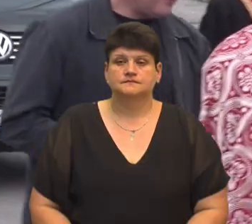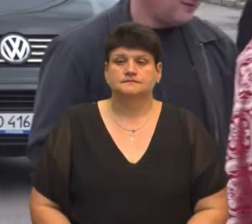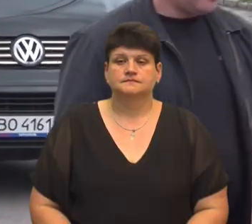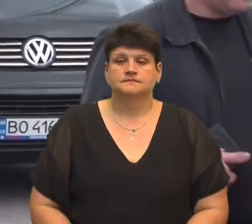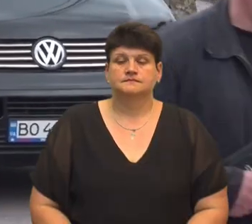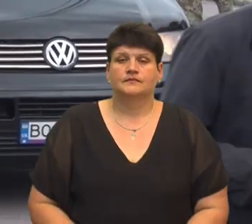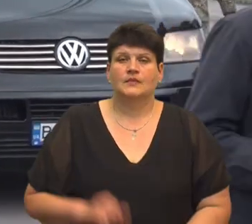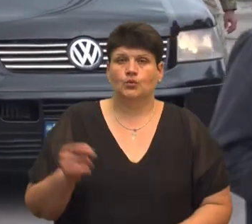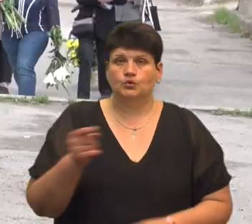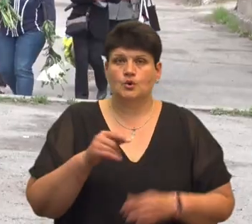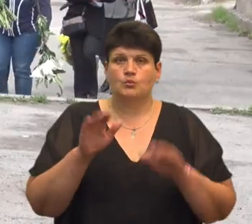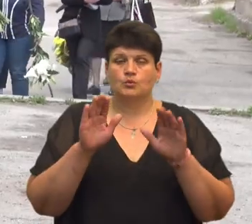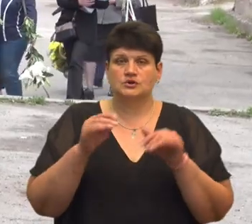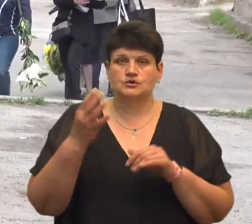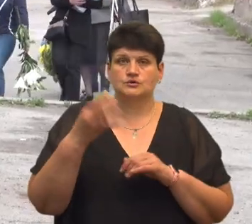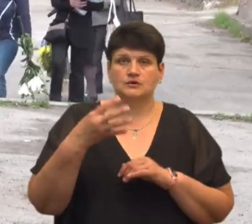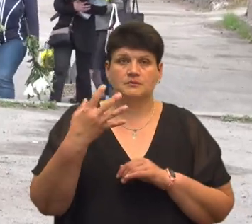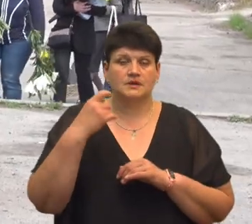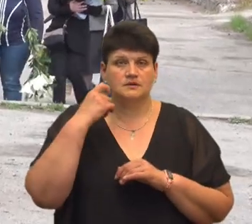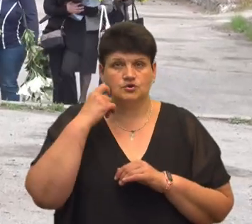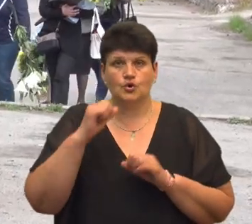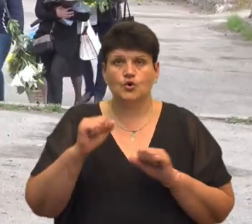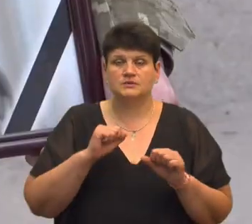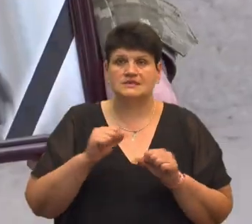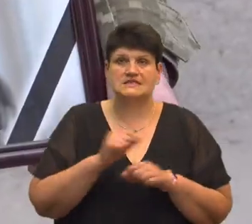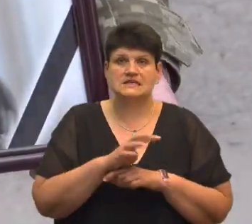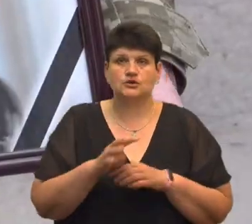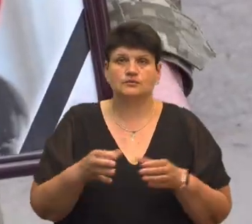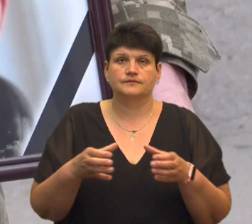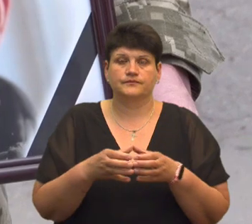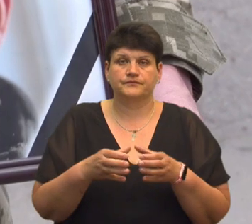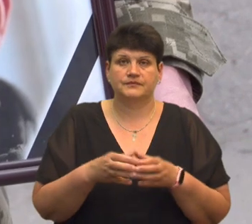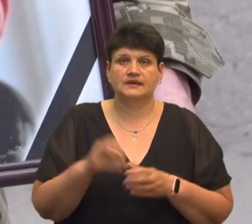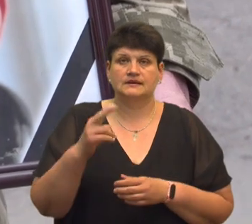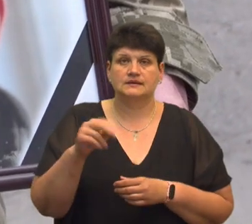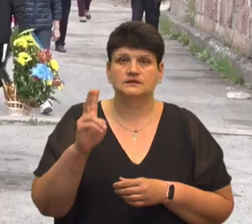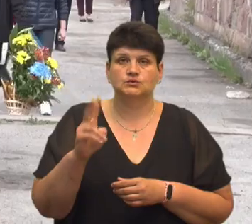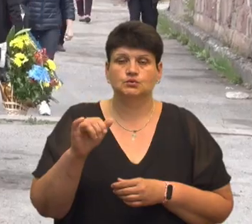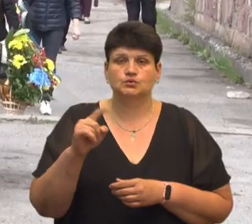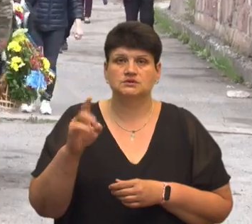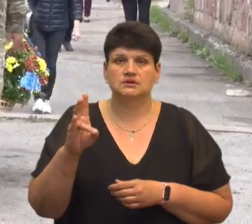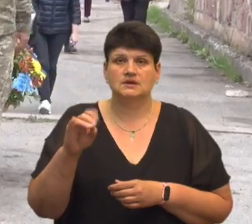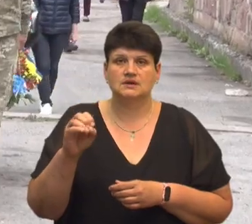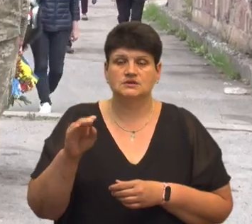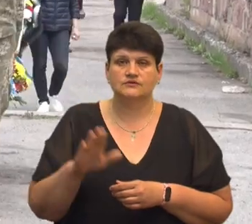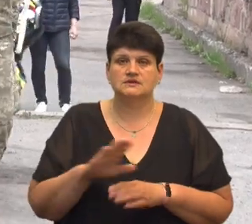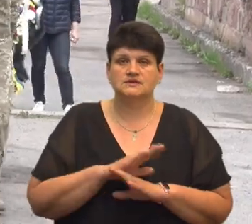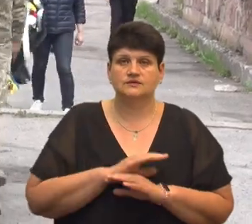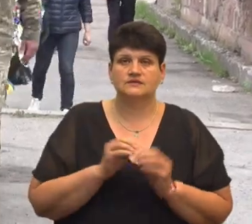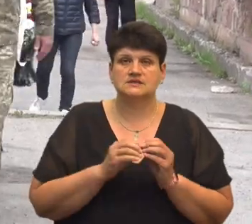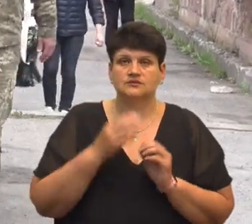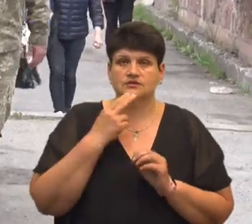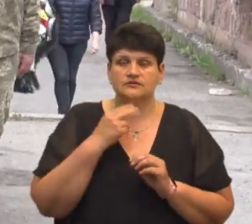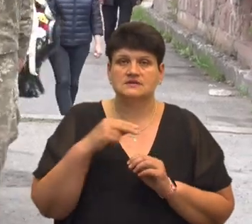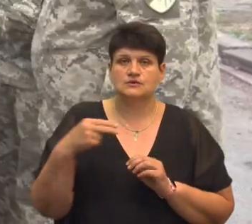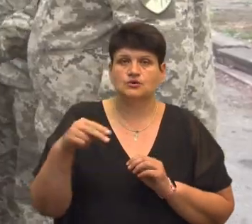У Тернополі прощалися з 45-річним командиром зенітно-ракетного взводу Денисом Кузнєцовим. Він загинув 10 червня у Запорізькій